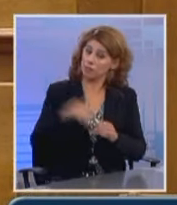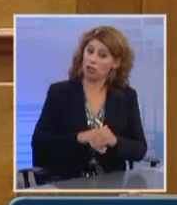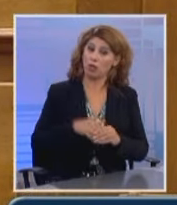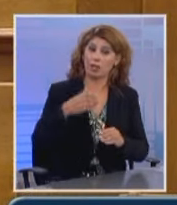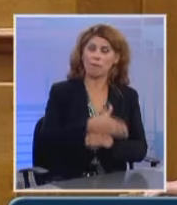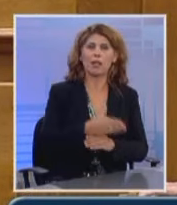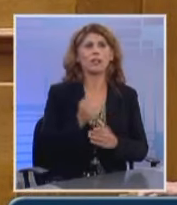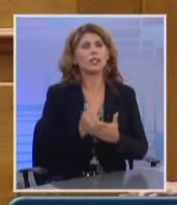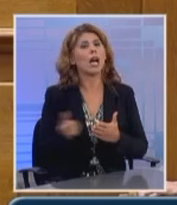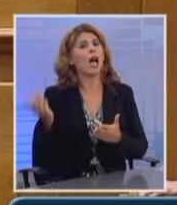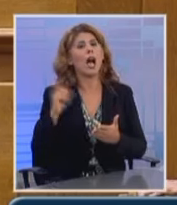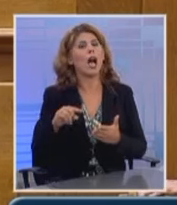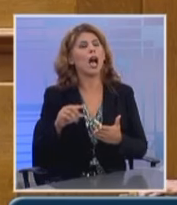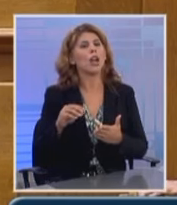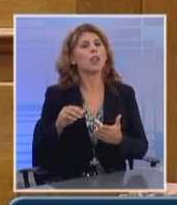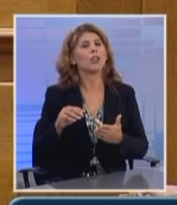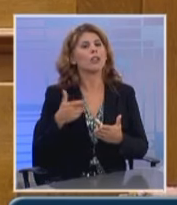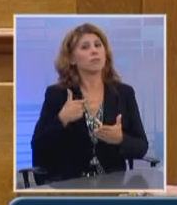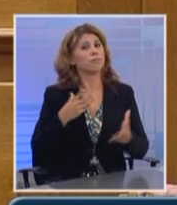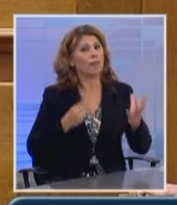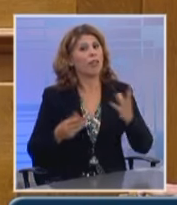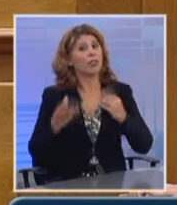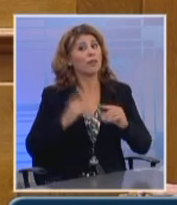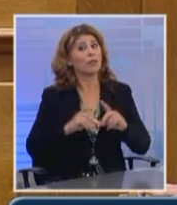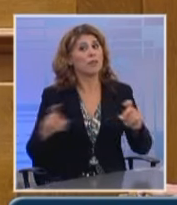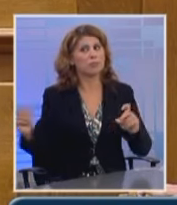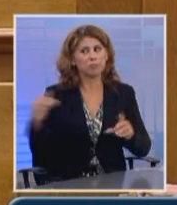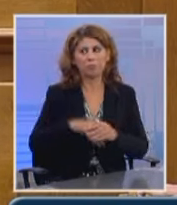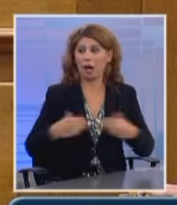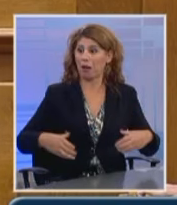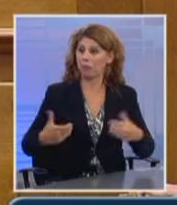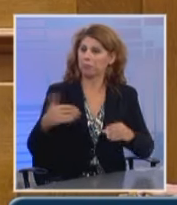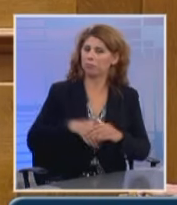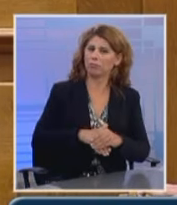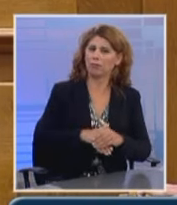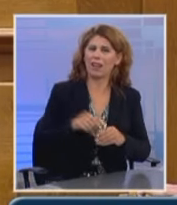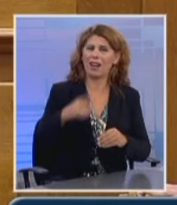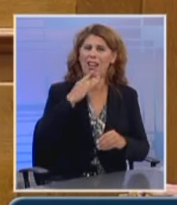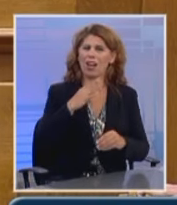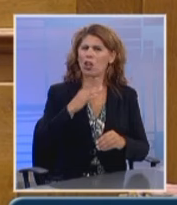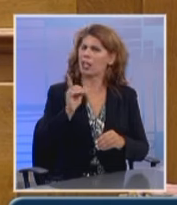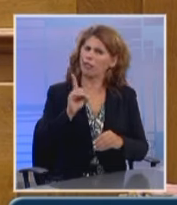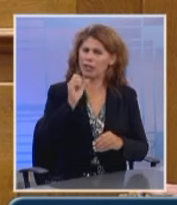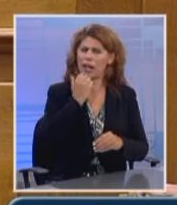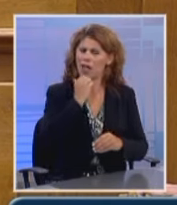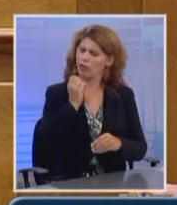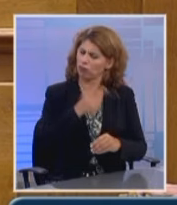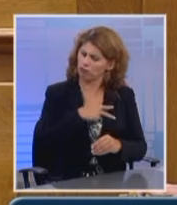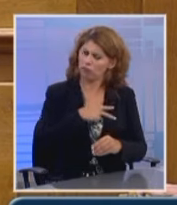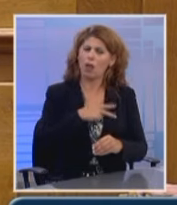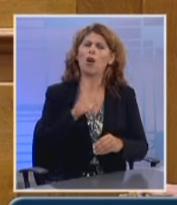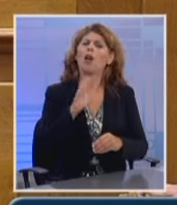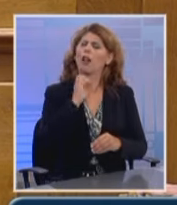τα μαθήματα που προσφέρει σε όλους μας. Τα λόγια δεν είναι ανακριβή,